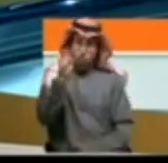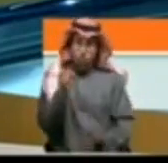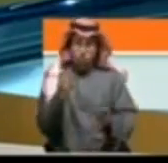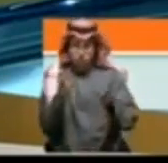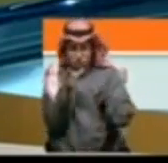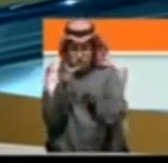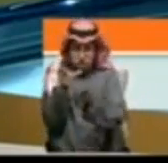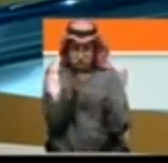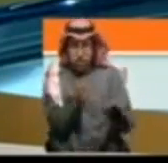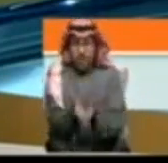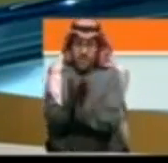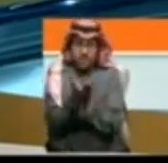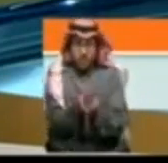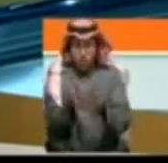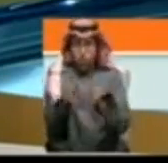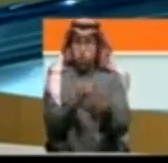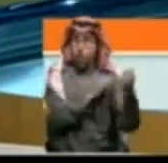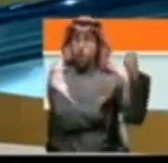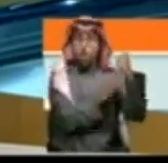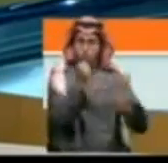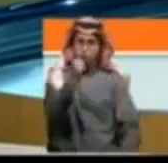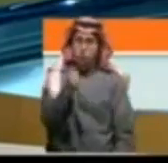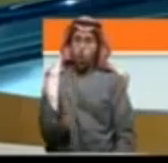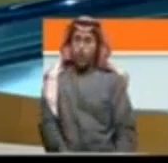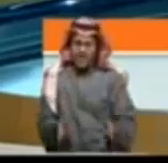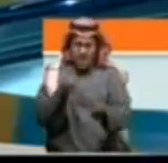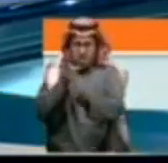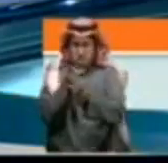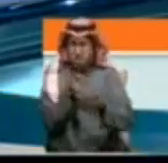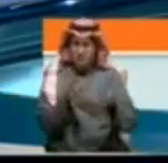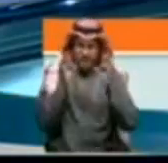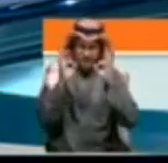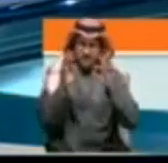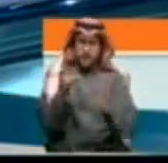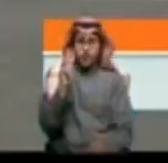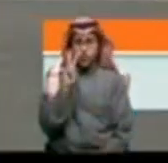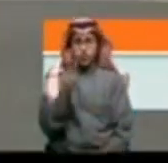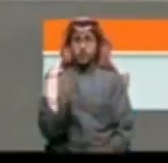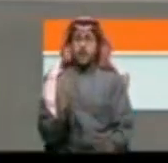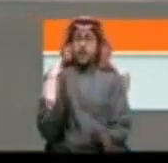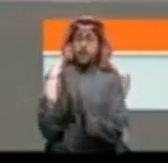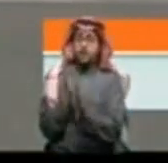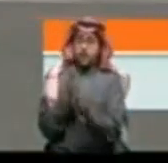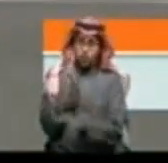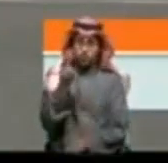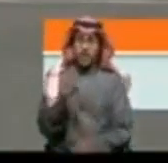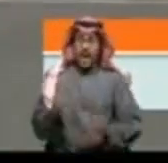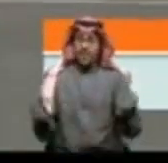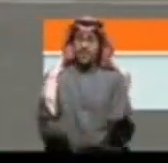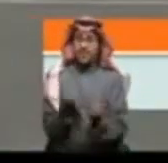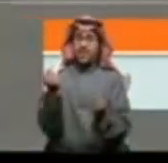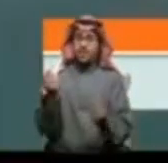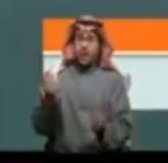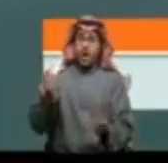في العمليات البحرية وتوحيد المفاهيم التكتيكية للقيادة والسيطرة. وشمل التمرين